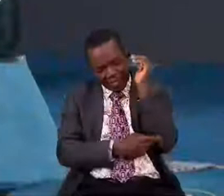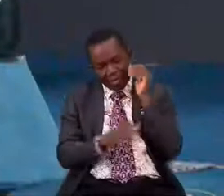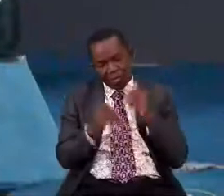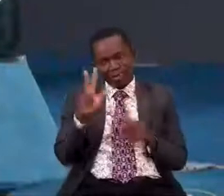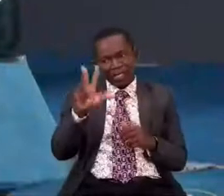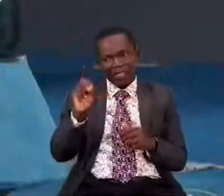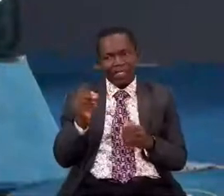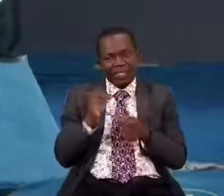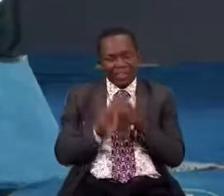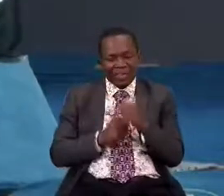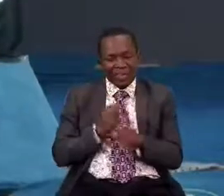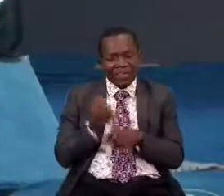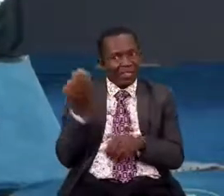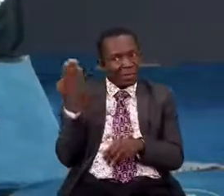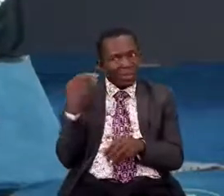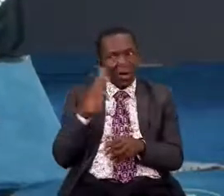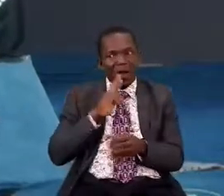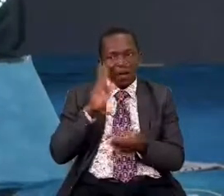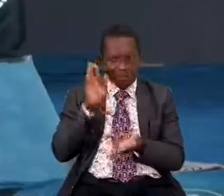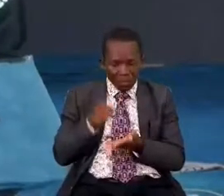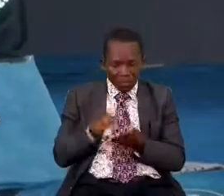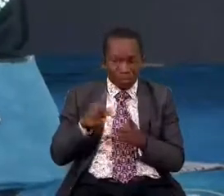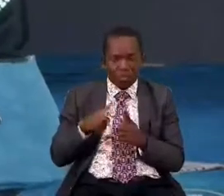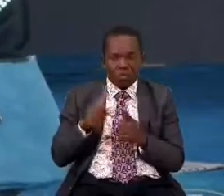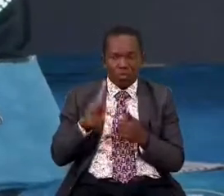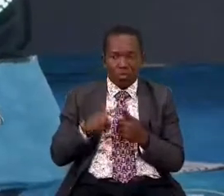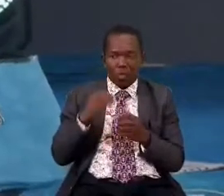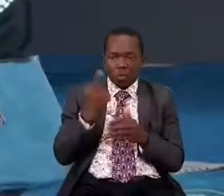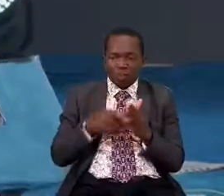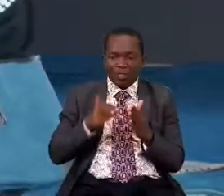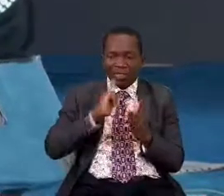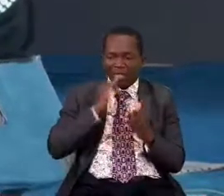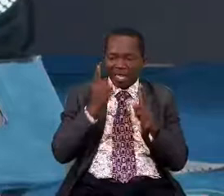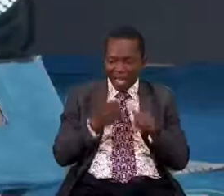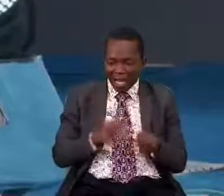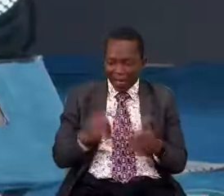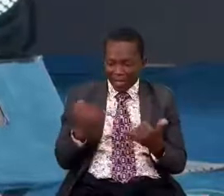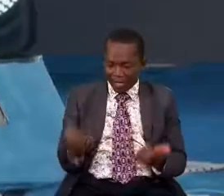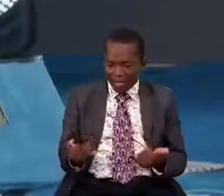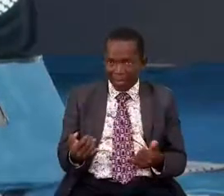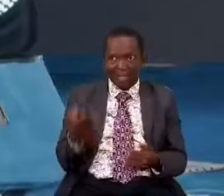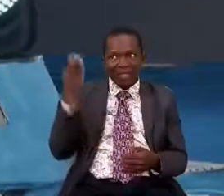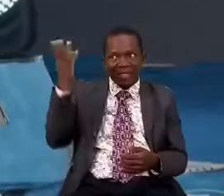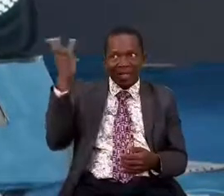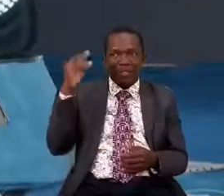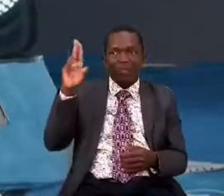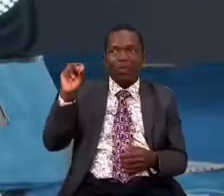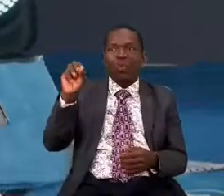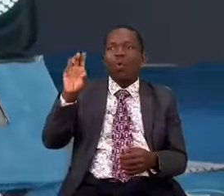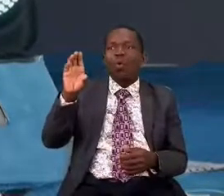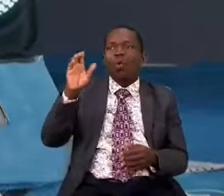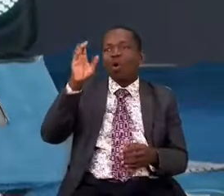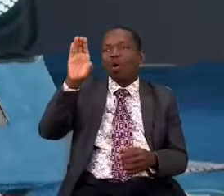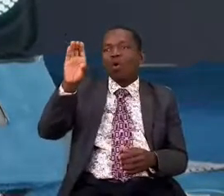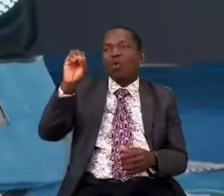Il n'y avait pas de COVID à l'époque. Toutes les choses que nous trouvons maintenant, elles n'étaient pas à l'époque. Même si